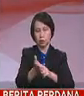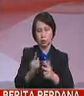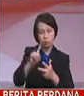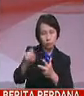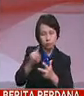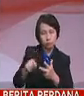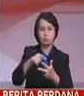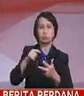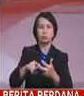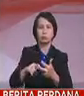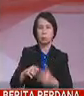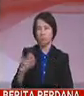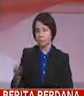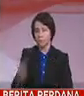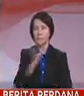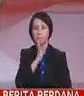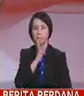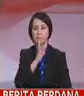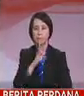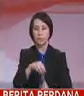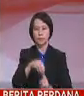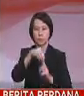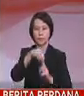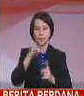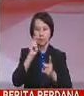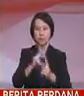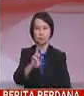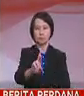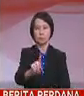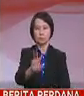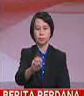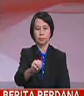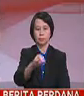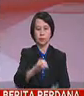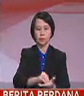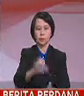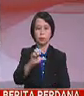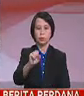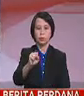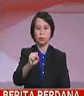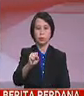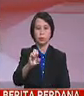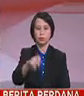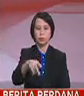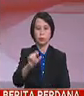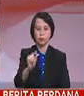teka-teki bla berkata demikian secara eksklusif kepada arti m di spam